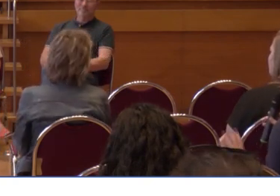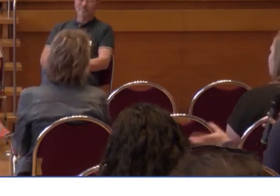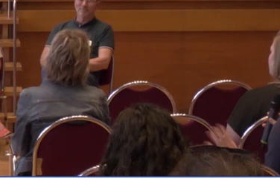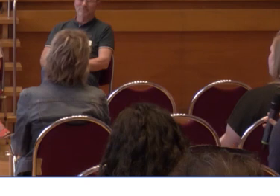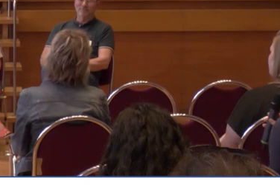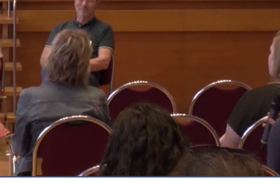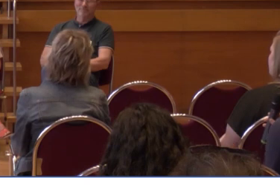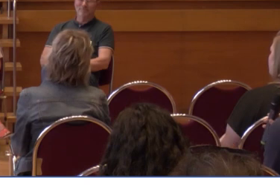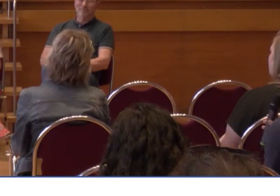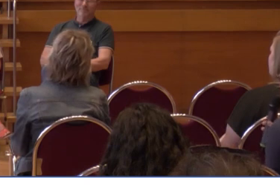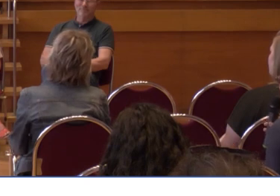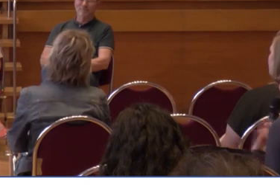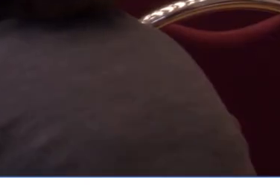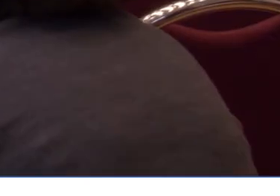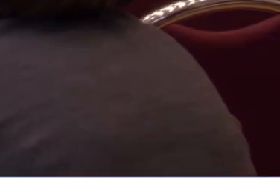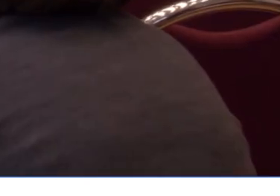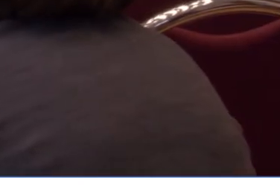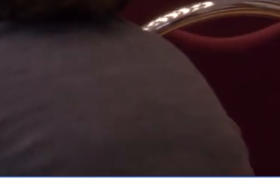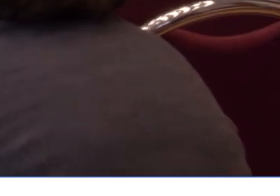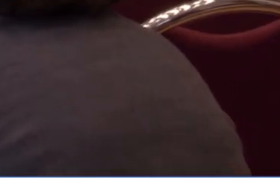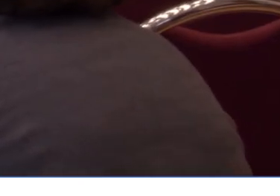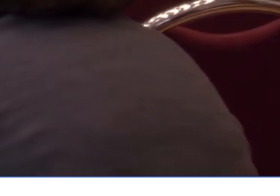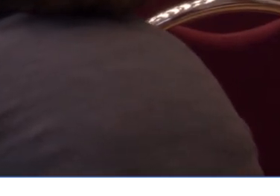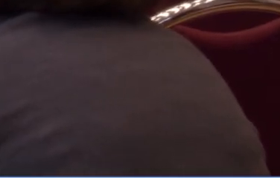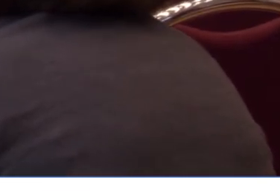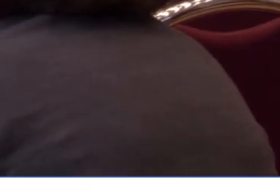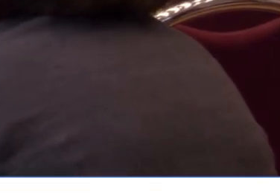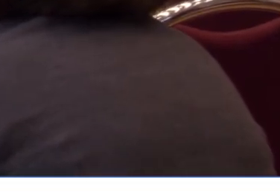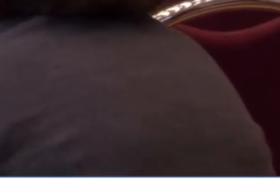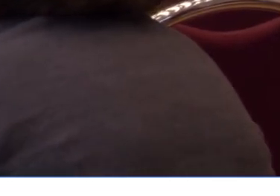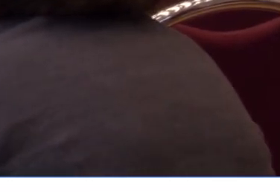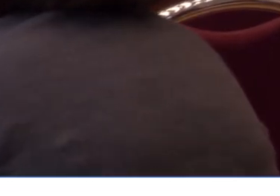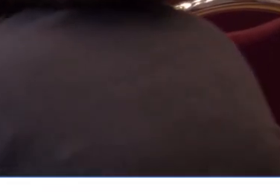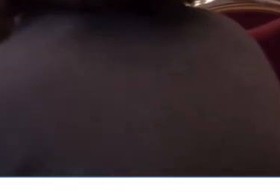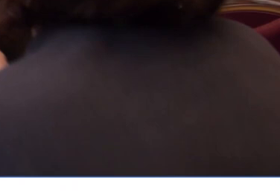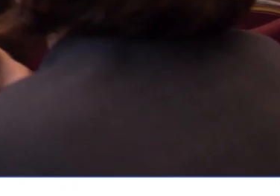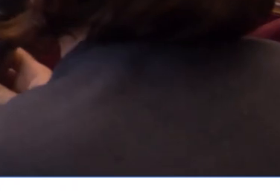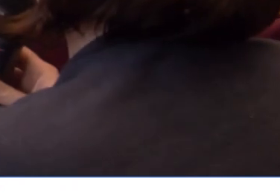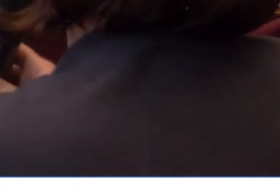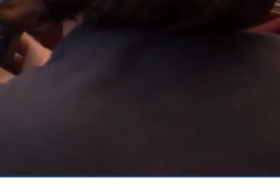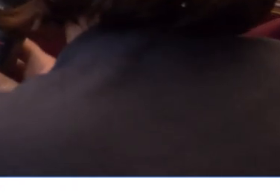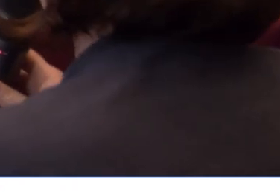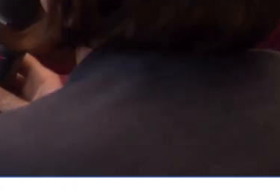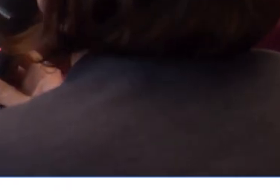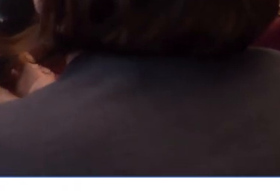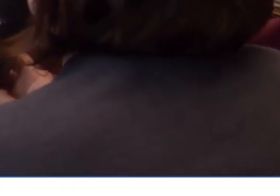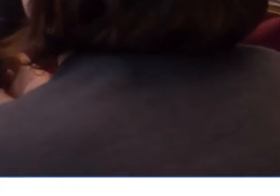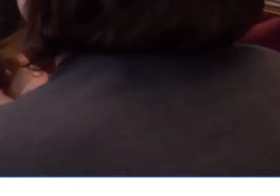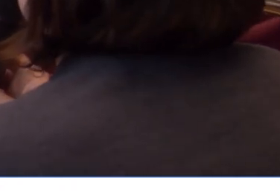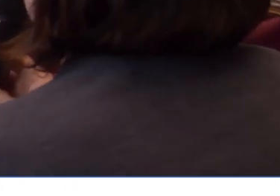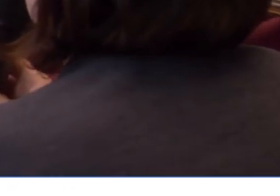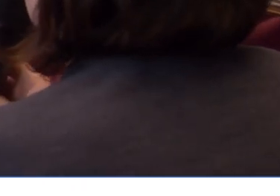ein Fall was bei der kirchenstelle dann verhandelt wurde ich selber bin youtubb Beraterin eine konkrete Frage wahrscheinlich geht er Richtung Herrn Mann